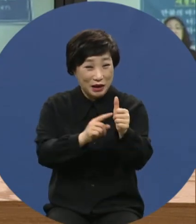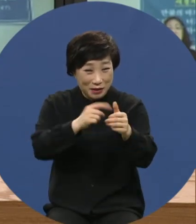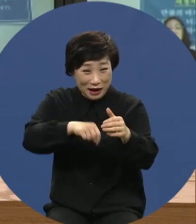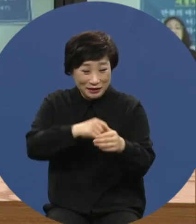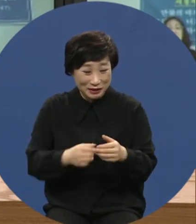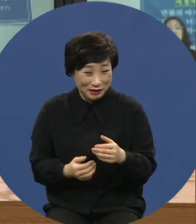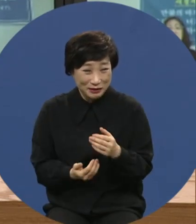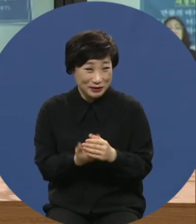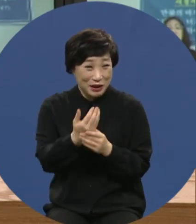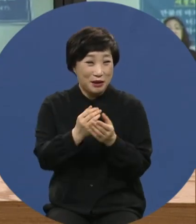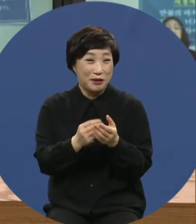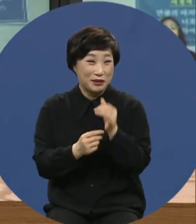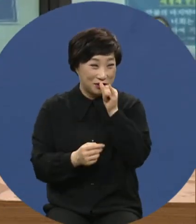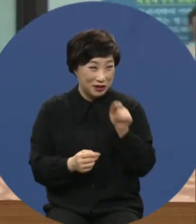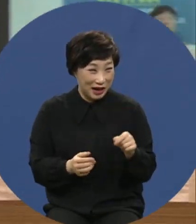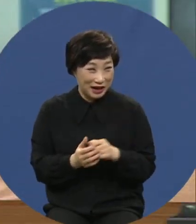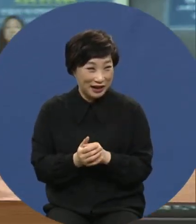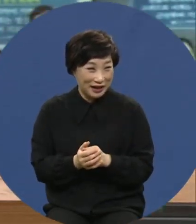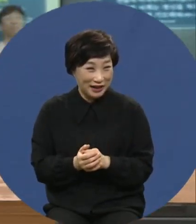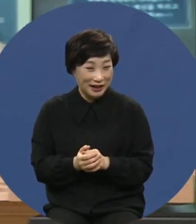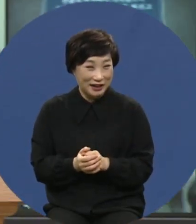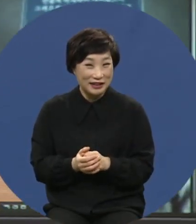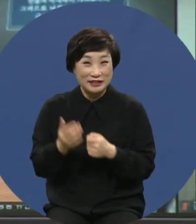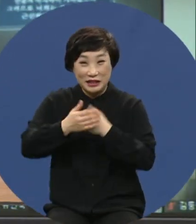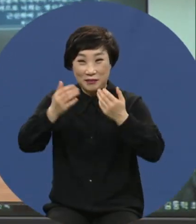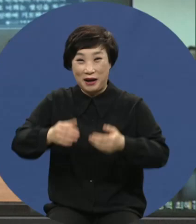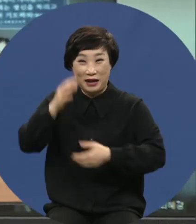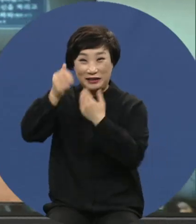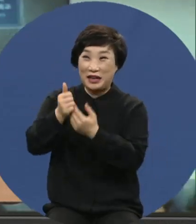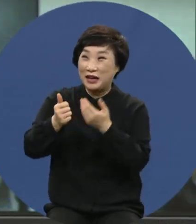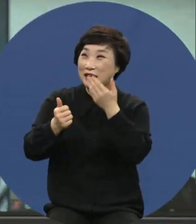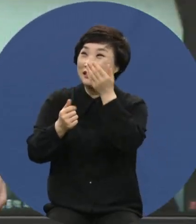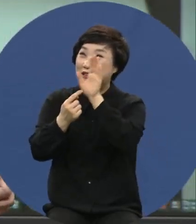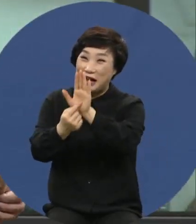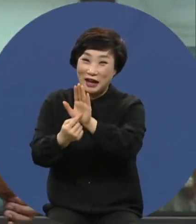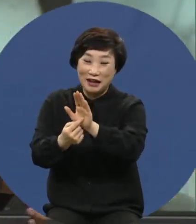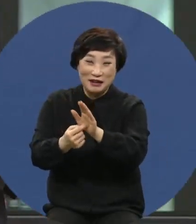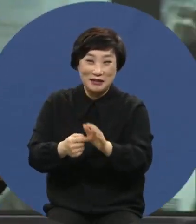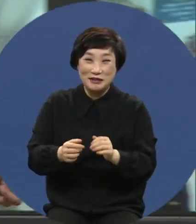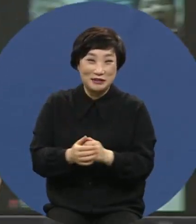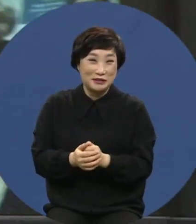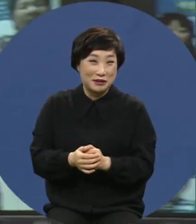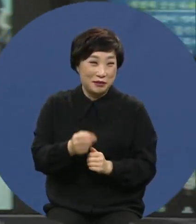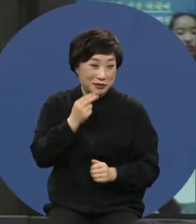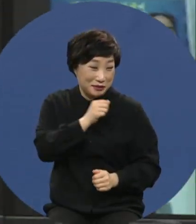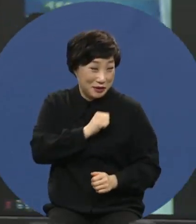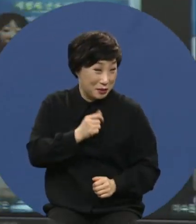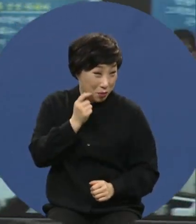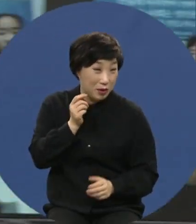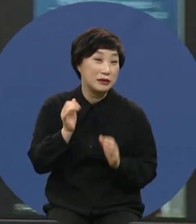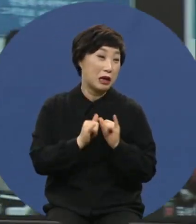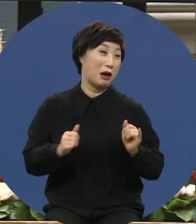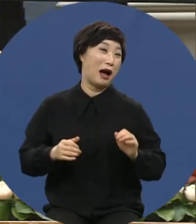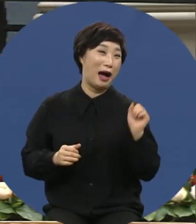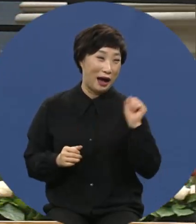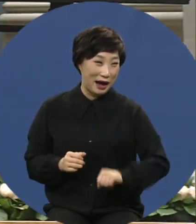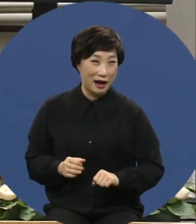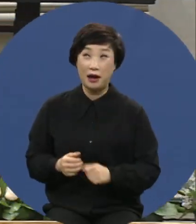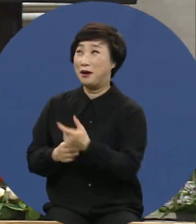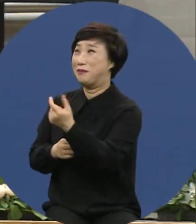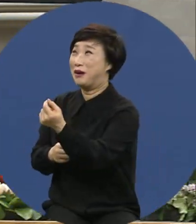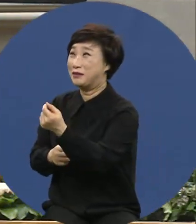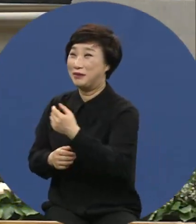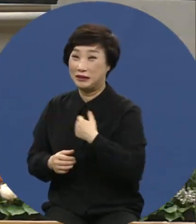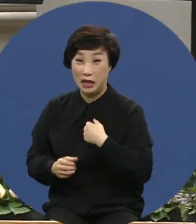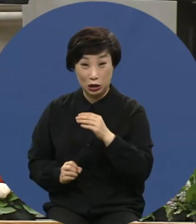침으로 올라오는구나. 받은 은혜가 하나님께 표현하지 않고는 견딜 수 없는 사람이구나. 맞습니다. 우리는